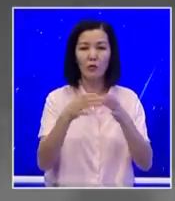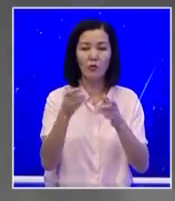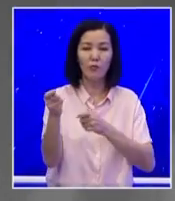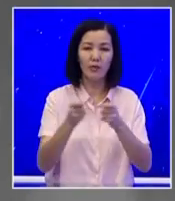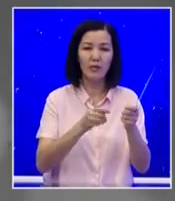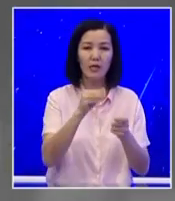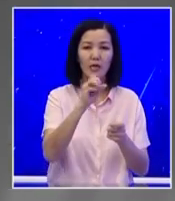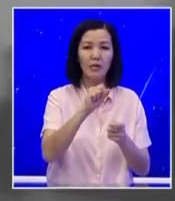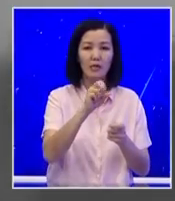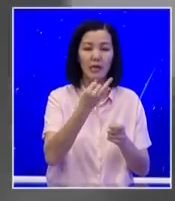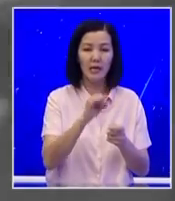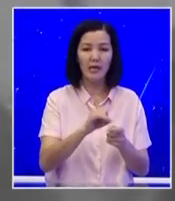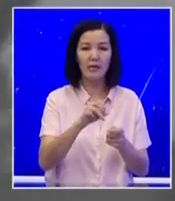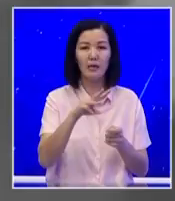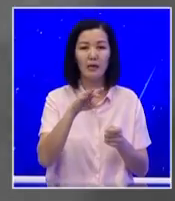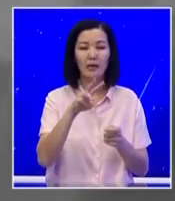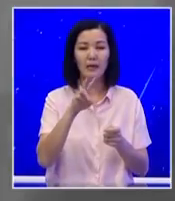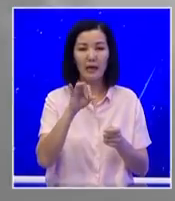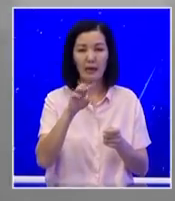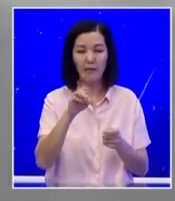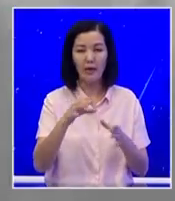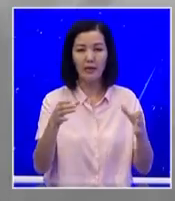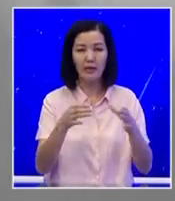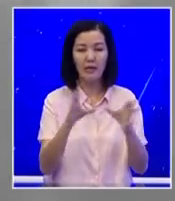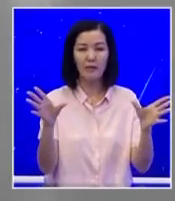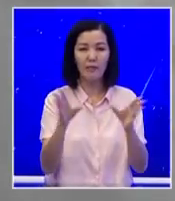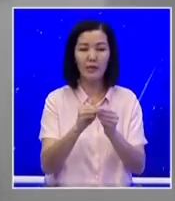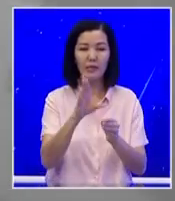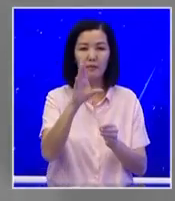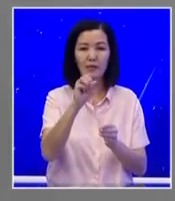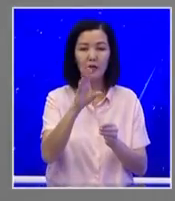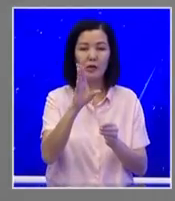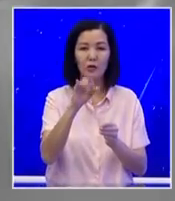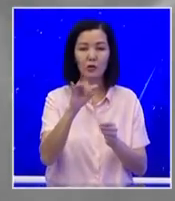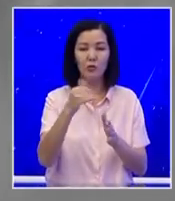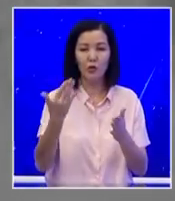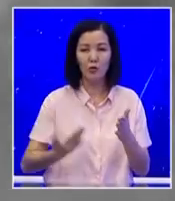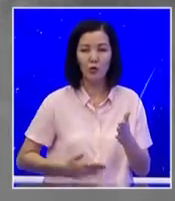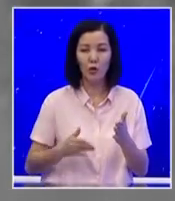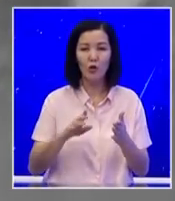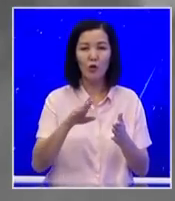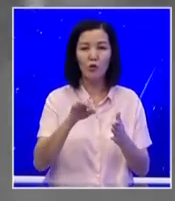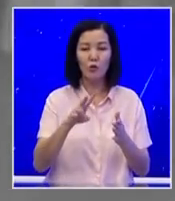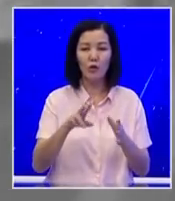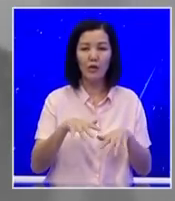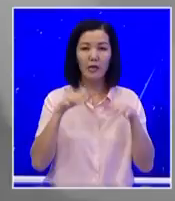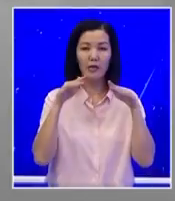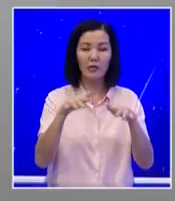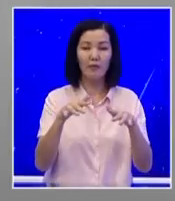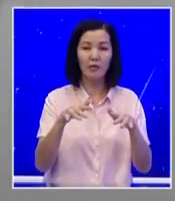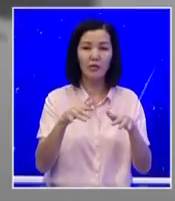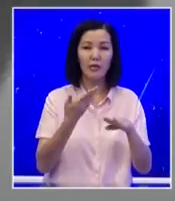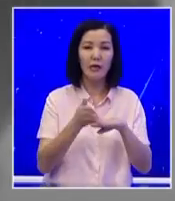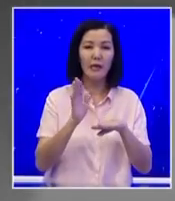Жалайыр, Найман, Қоңырат жасақтарының басын біріктіріп, Сарсу өзені бойына қоныстандырған. Жоңғар шапқыншылығының ең ауыр кезеңінде